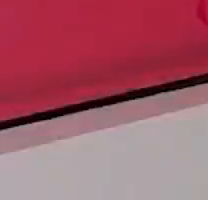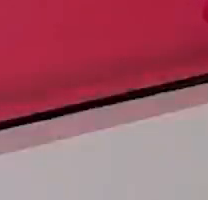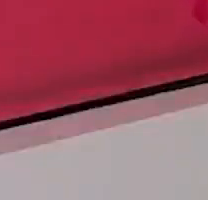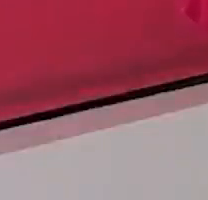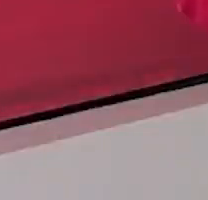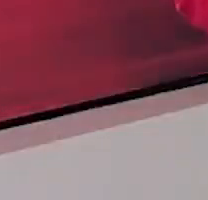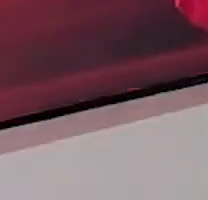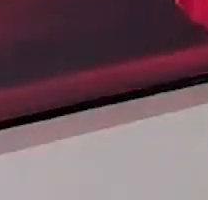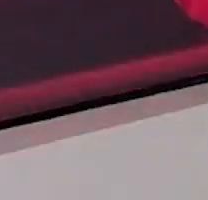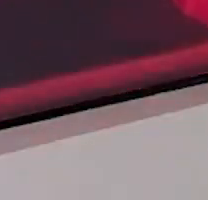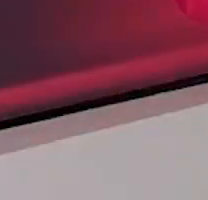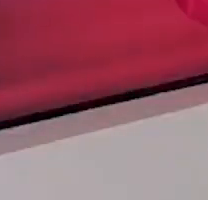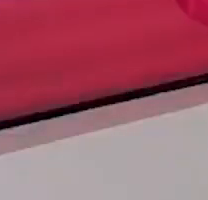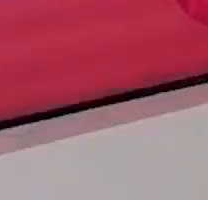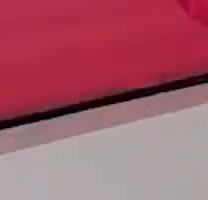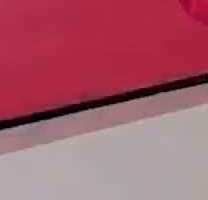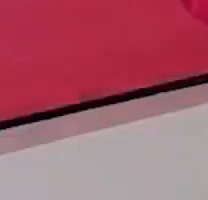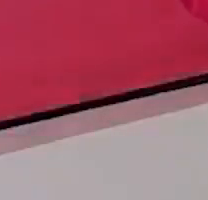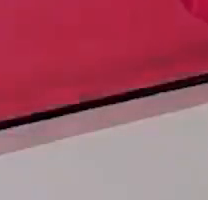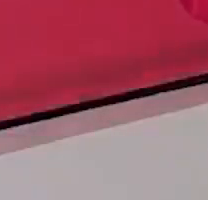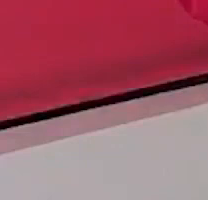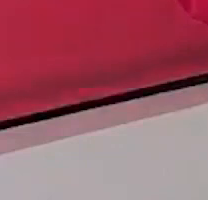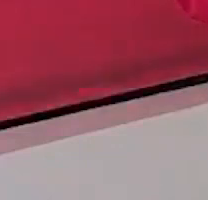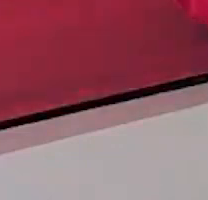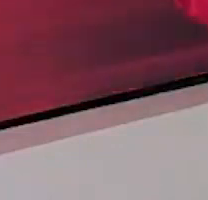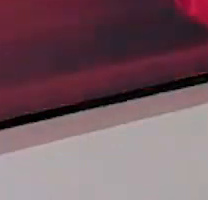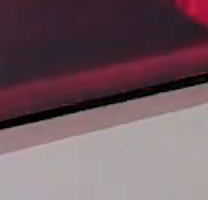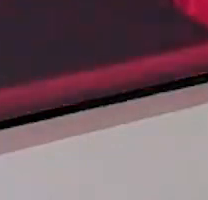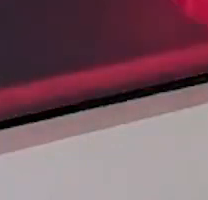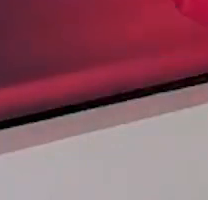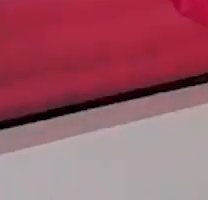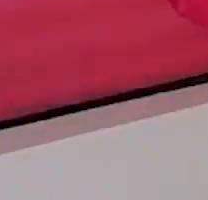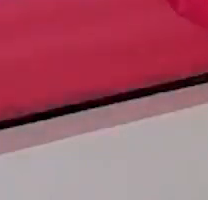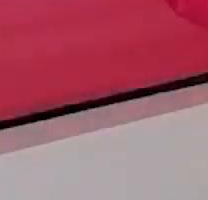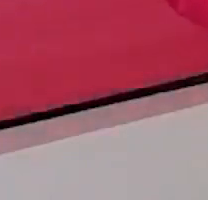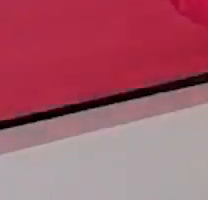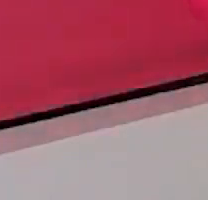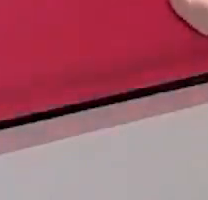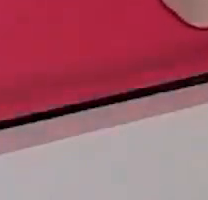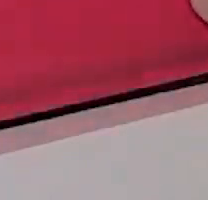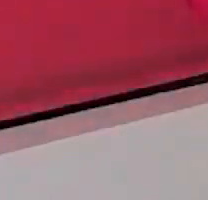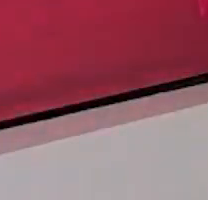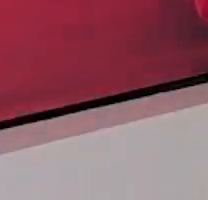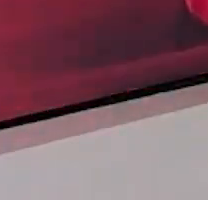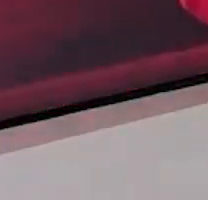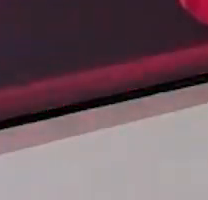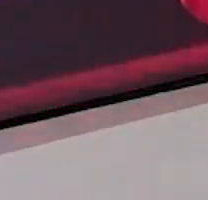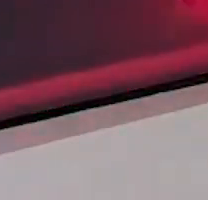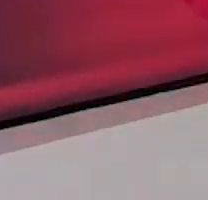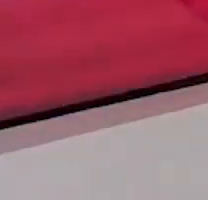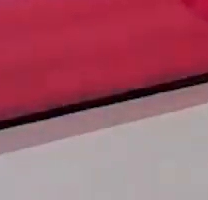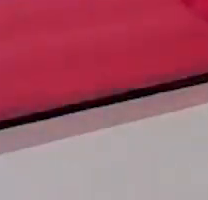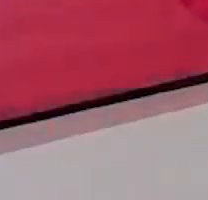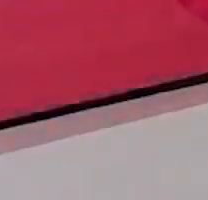Mga kapuso, para una ka sa mga balita, mag-subscribe sa GMA Integrated News sa YouTube. Sa mga kapuso abroad,